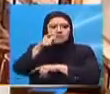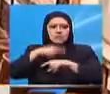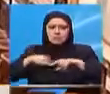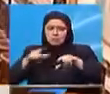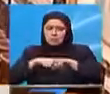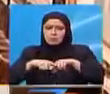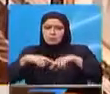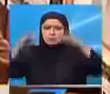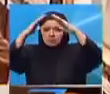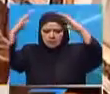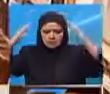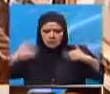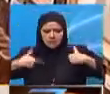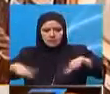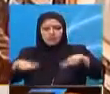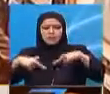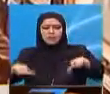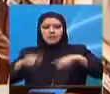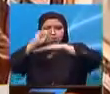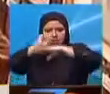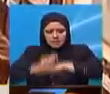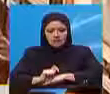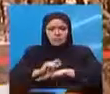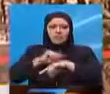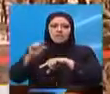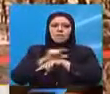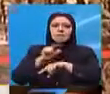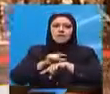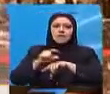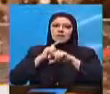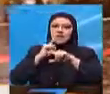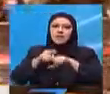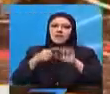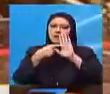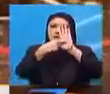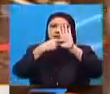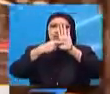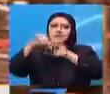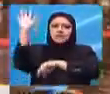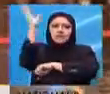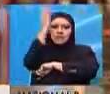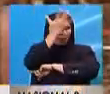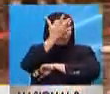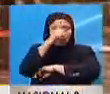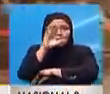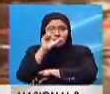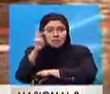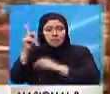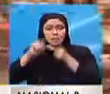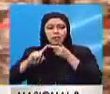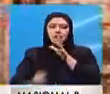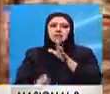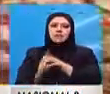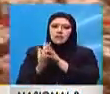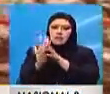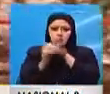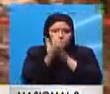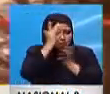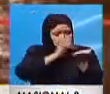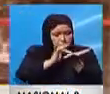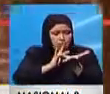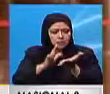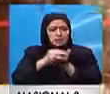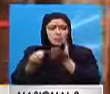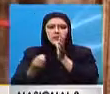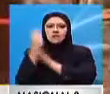mempamerkan Khazanah tumbuhan hutan balak peralatan pembalakan tumbuhan perubatan dan tumbuhan hutan yang berharga